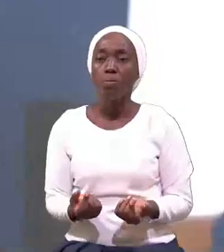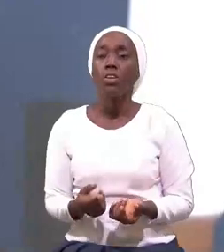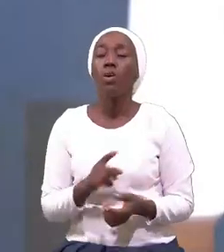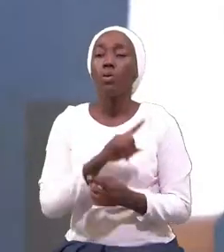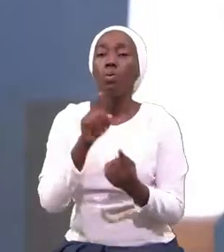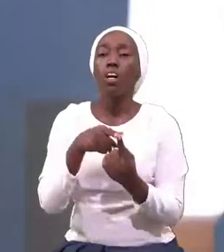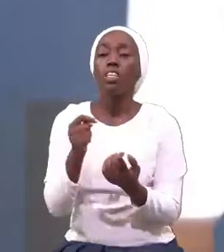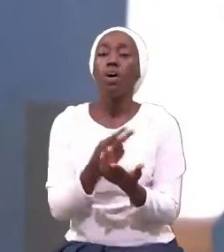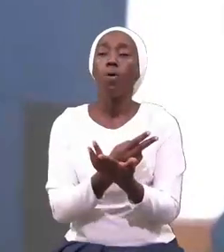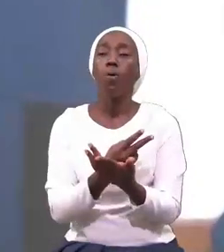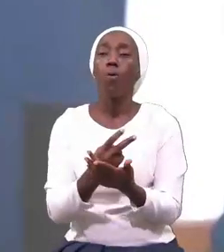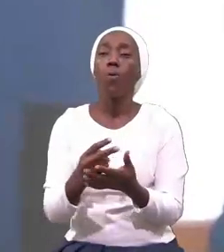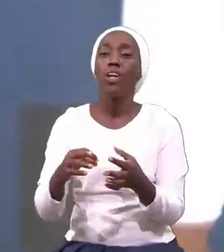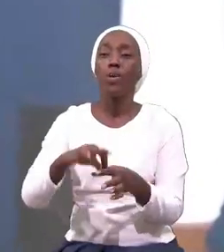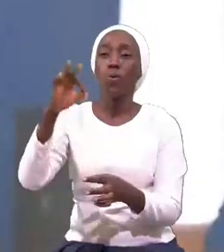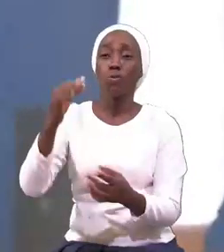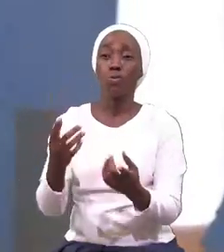le Saint-Esprit vient,